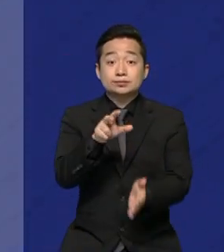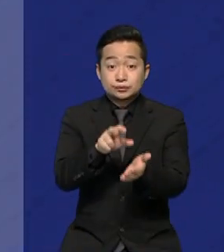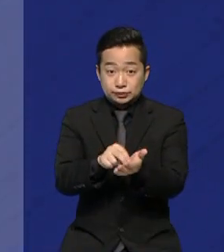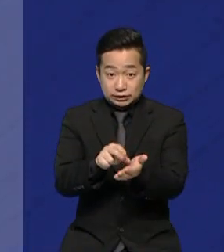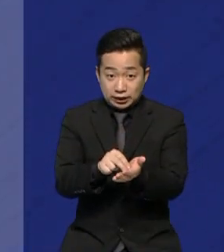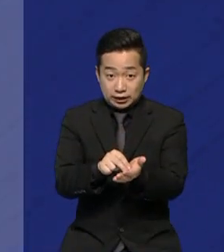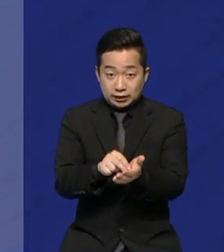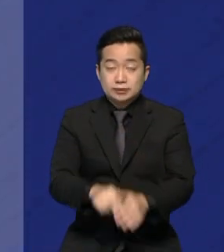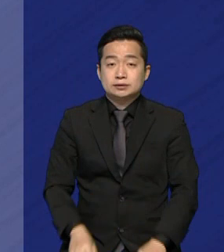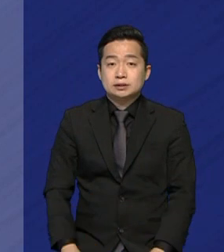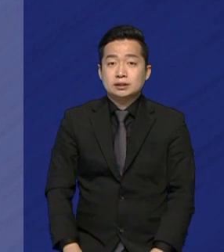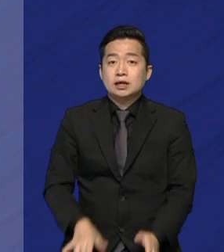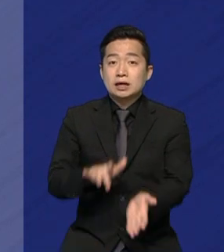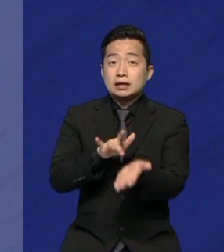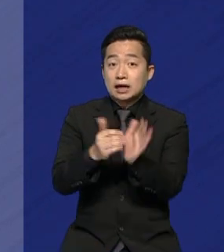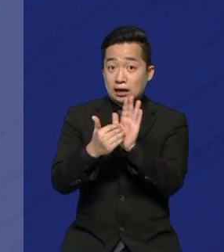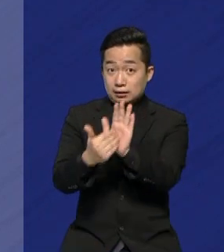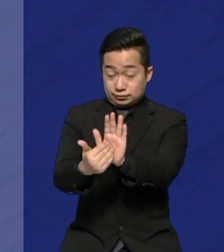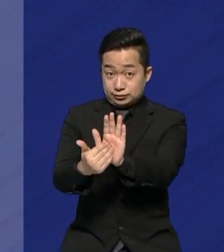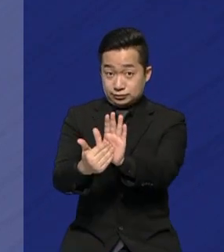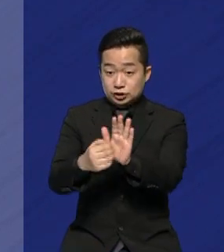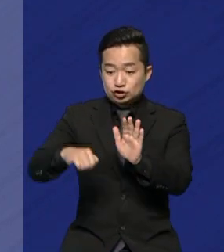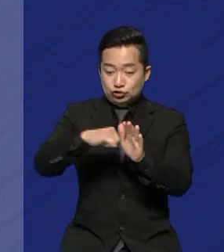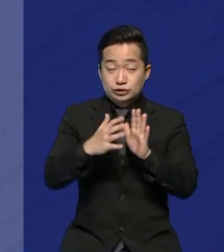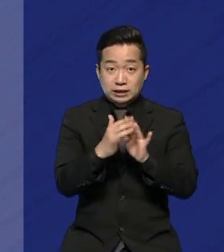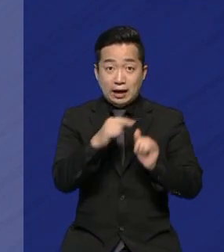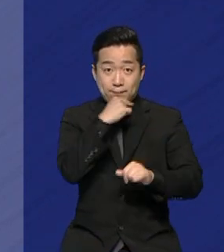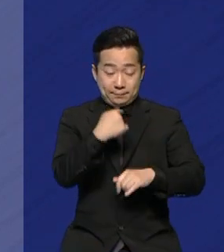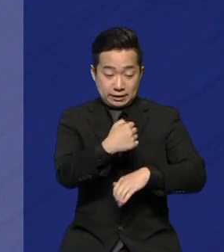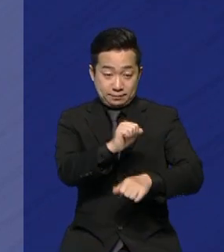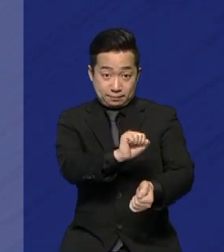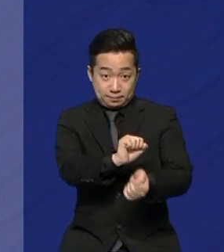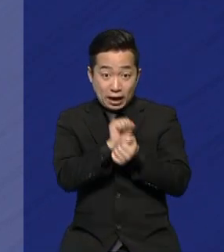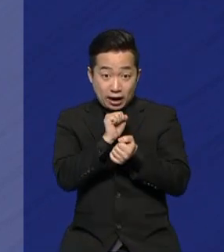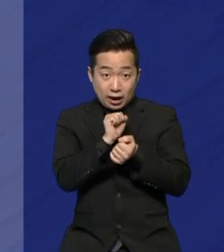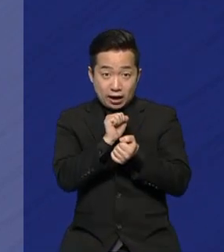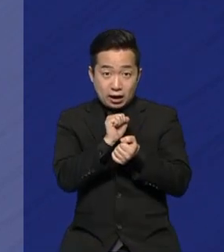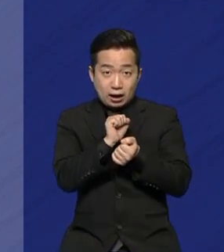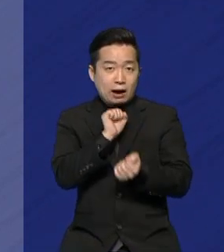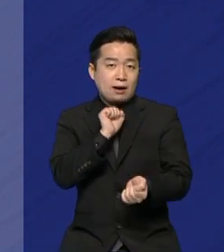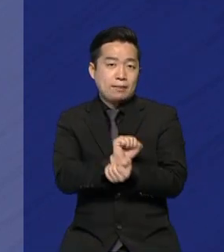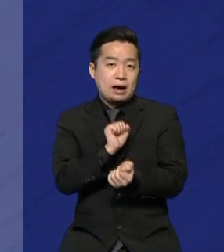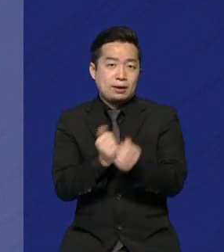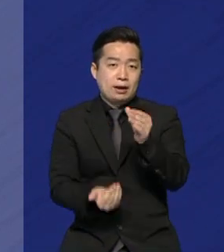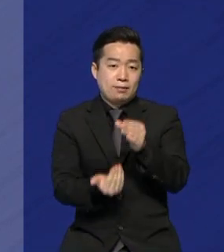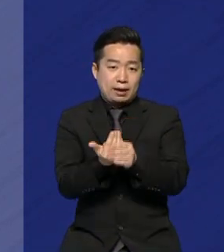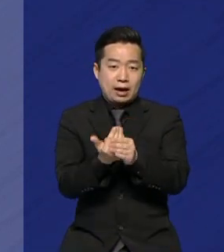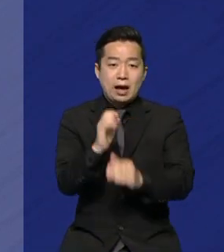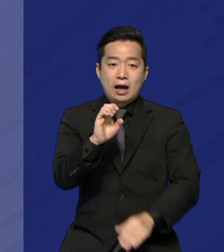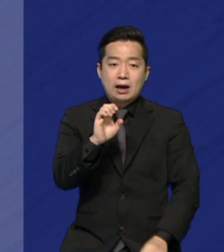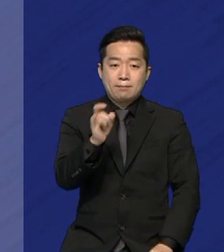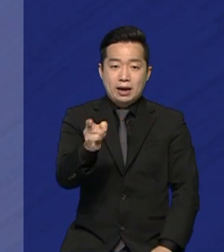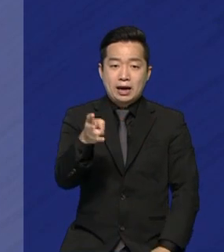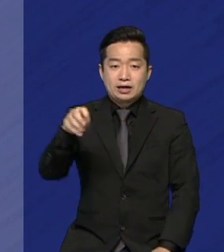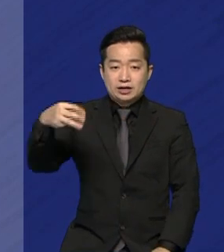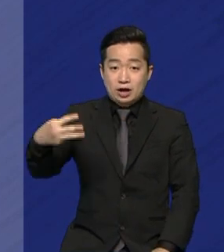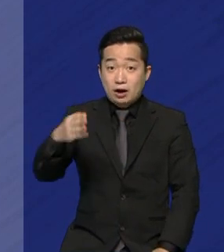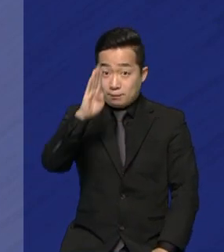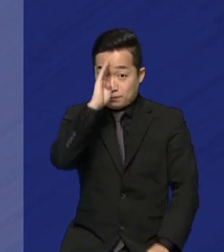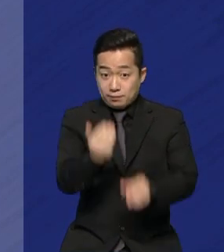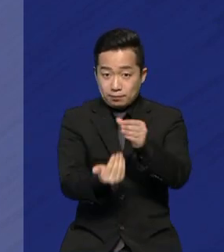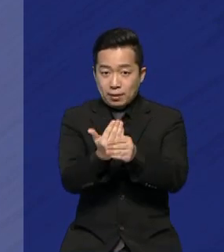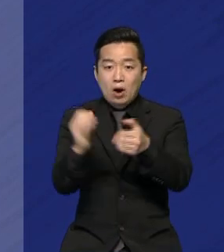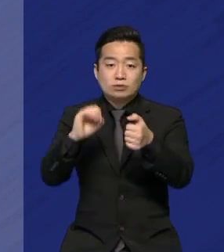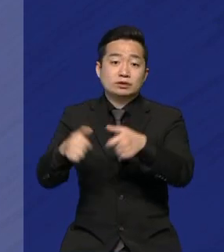다재 내성균이 사람의 혈액의 침투해 패혈증을 일으키는 사례가 최대 50% 더 늘었다는